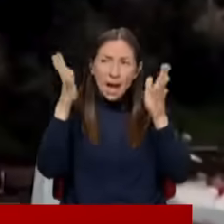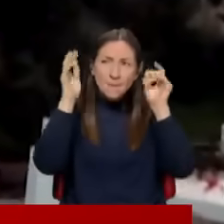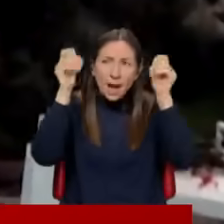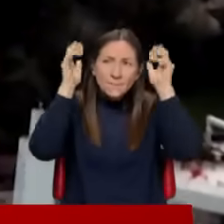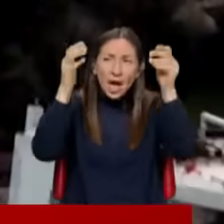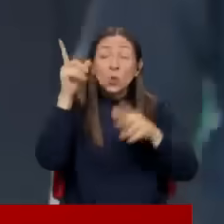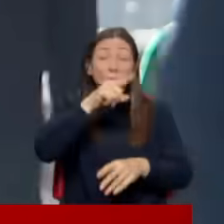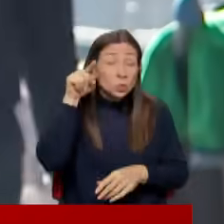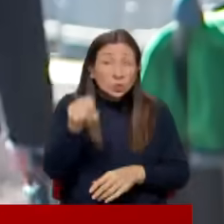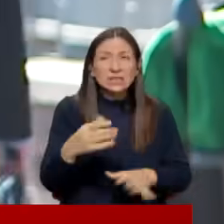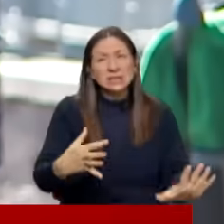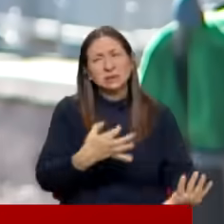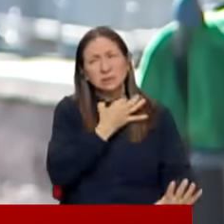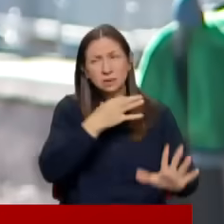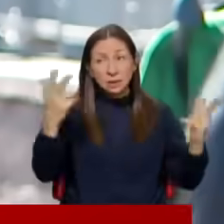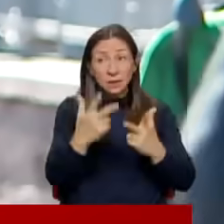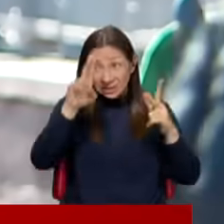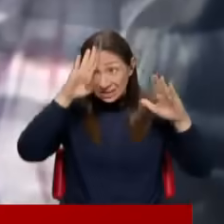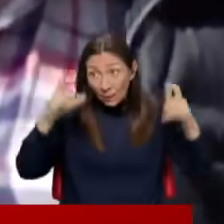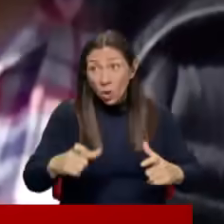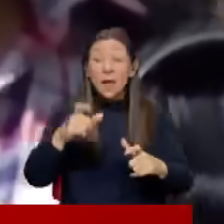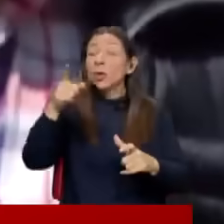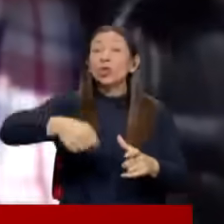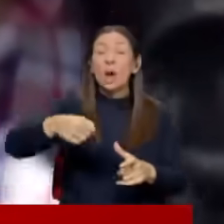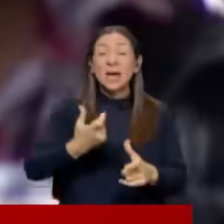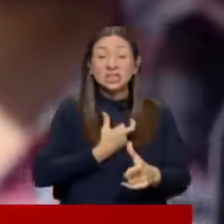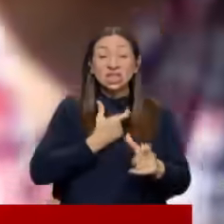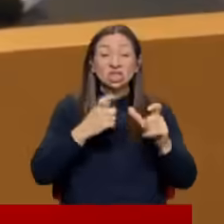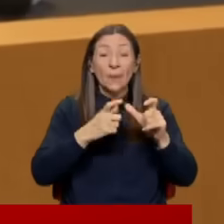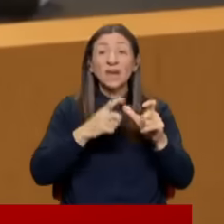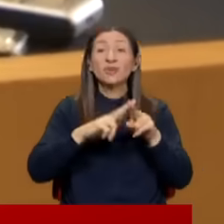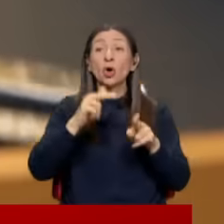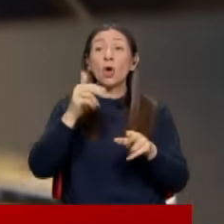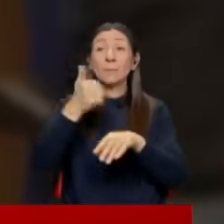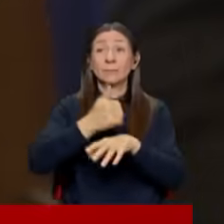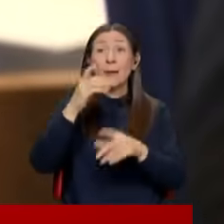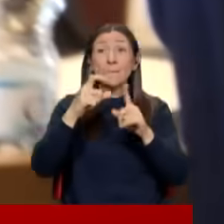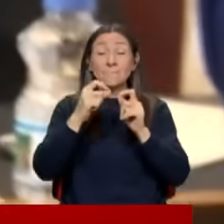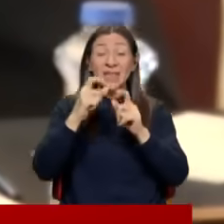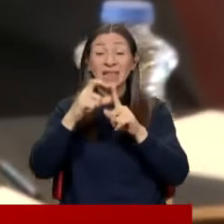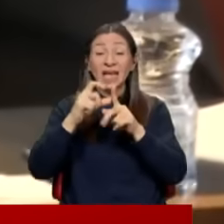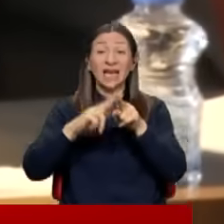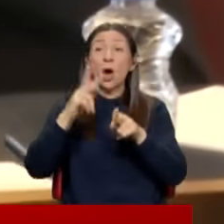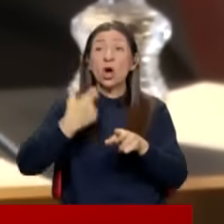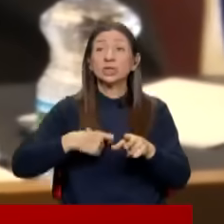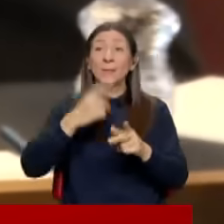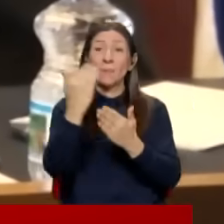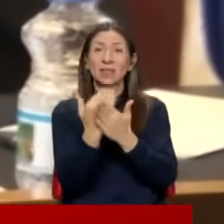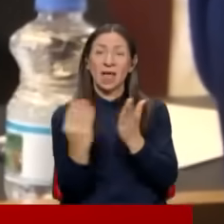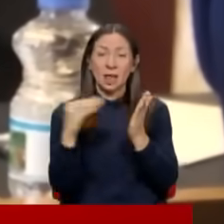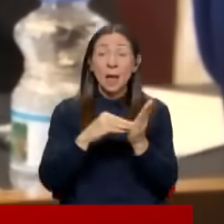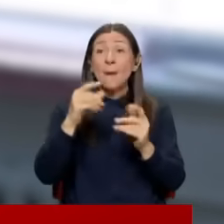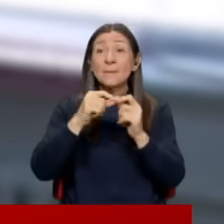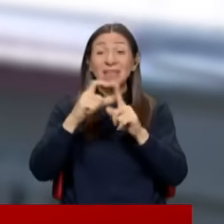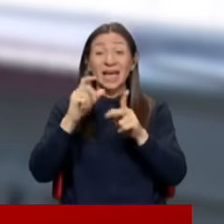hayat pahalılığı karşısında sıkıntıda. İktidarsa torba yasaya Şahap Kavcıoğlu'nun başında olduğu BDDK'ya özel bir madde ekledi.